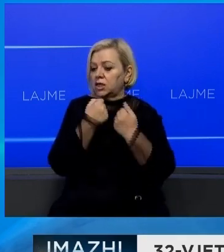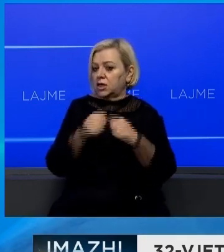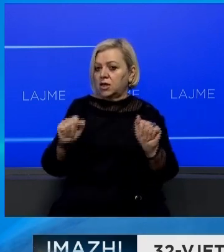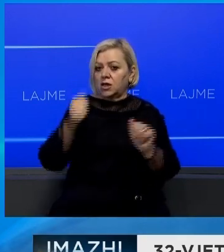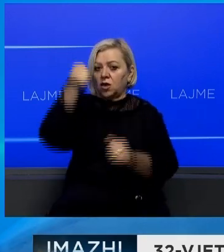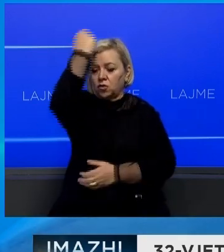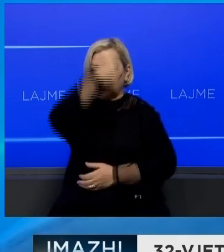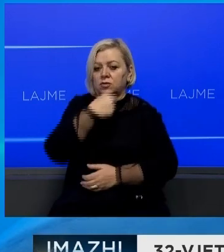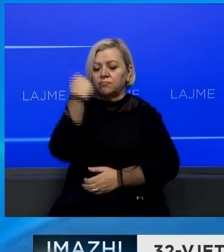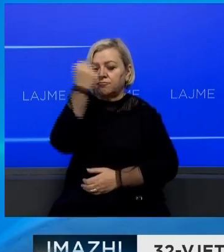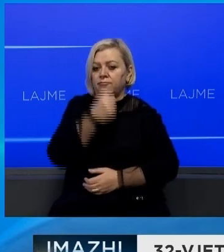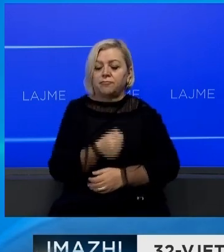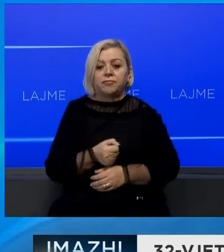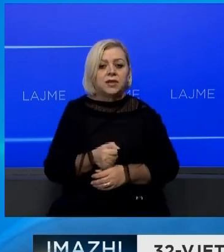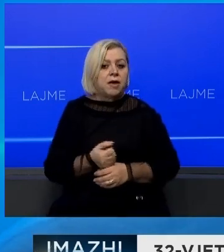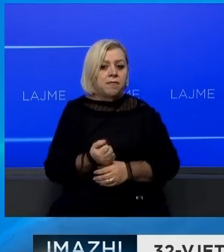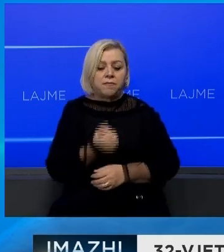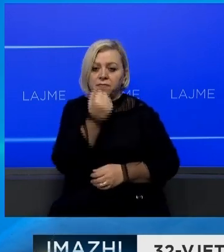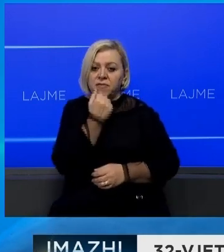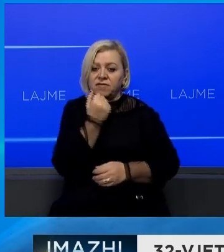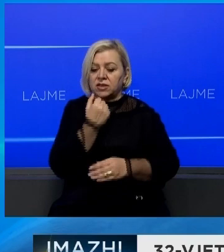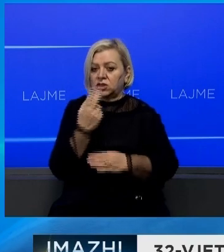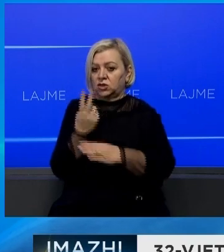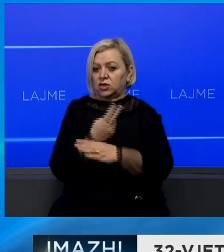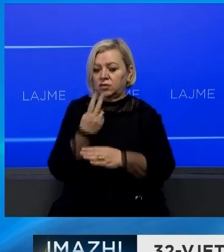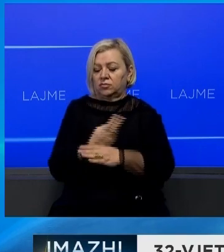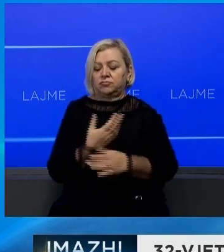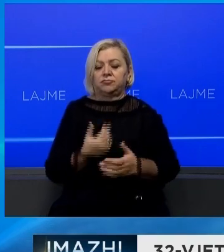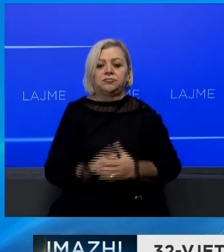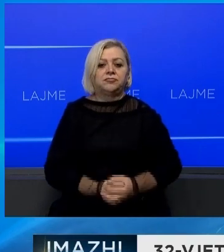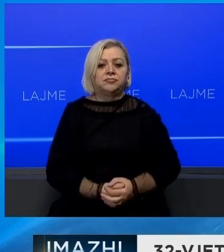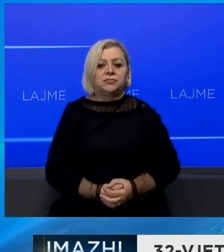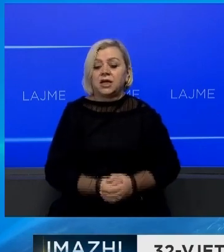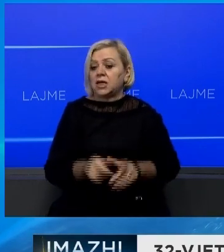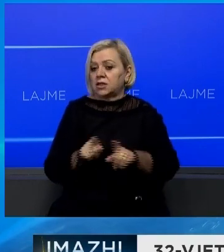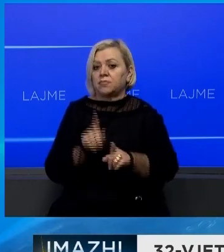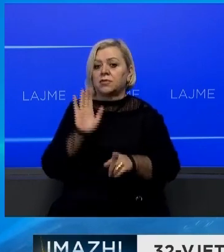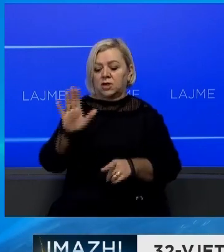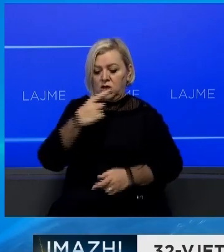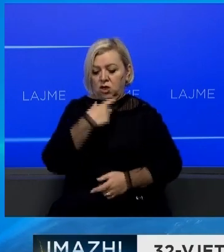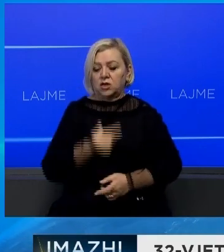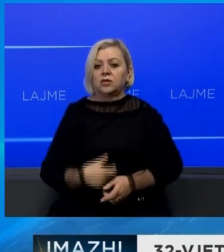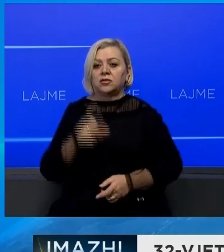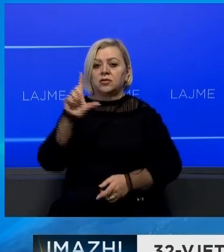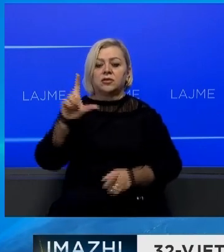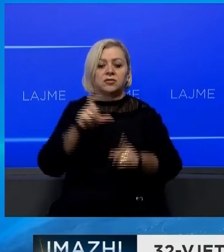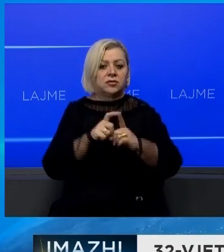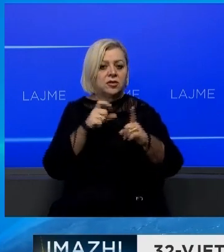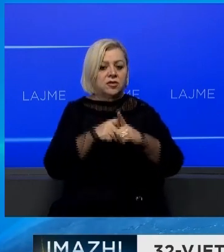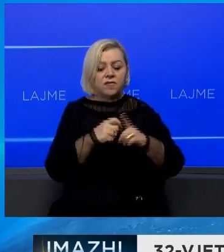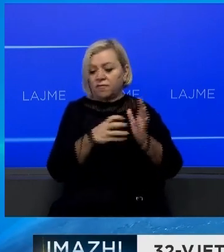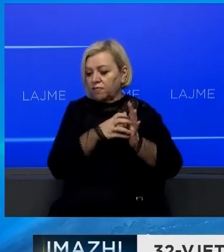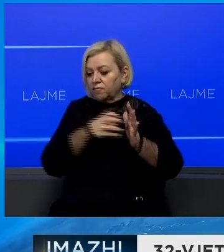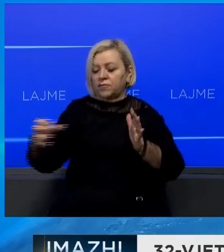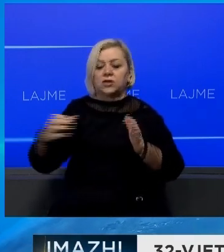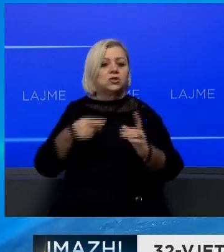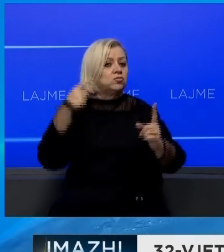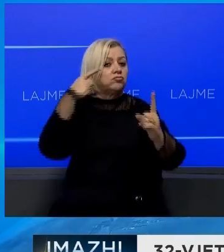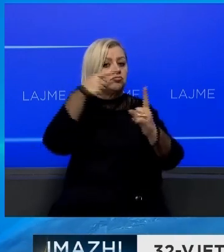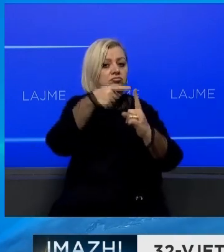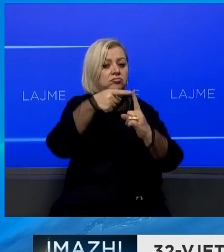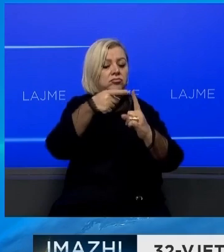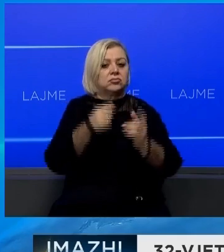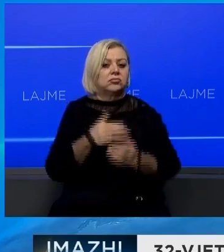Kosovës, më pas me pavarësinë e Kosovës dhe procesin e shëndërtimit. Si pas ti, roli i LDK-s do t'jetë në vazhdimin e synimeve